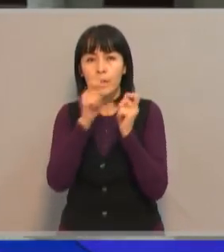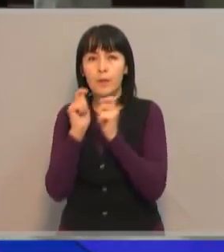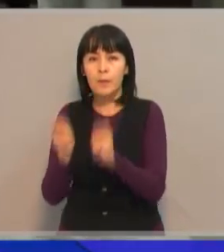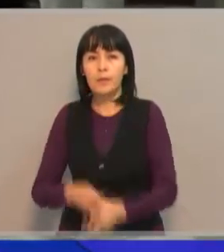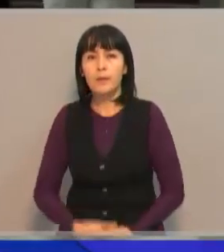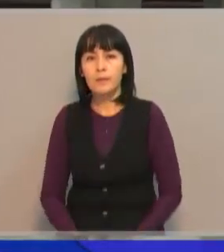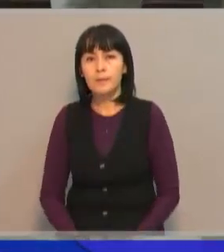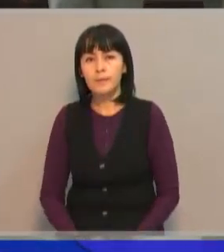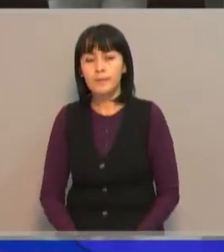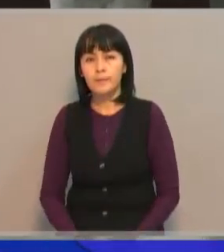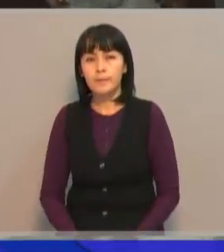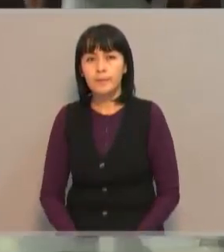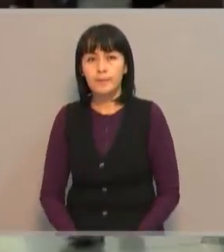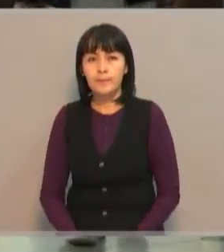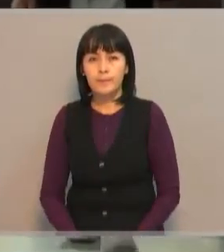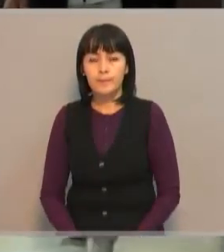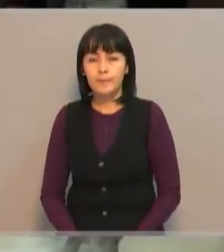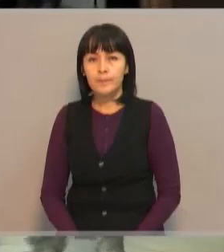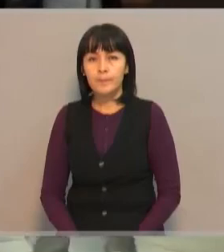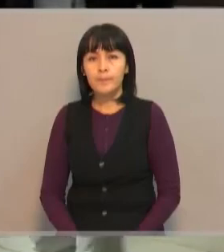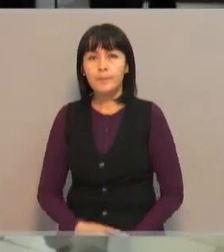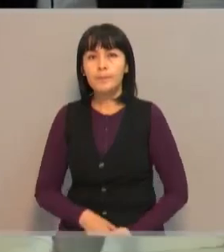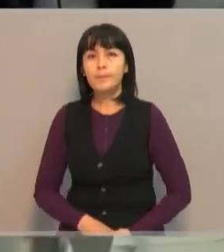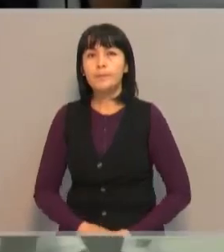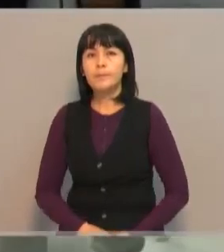марапатталатын болады. Гүлнар Асқарқызы, Нұрқожа Мамилов, Нұржан Ақшолов, жаңалықтар.